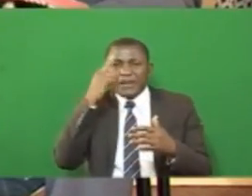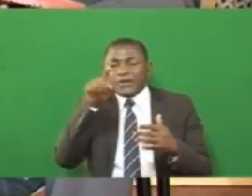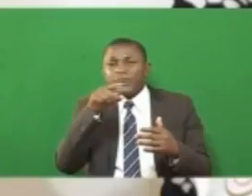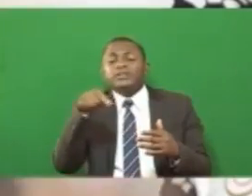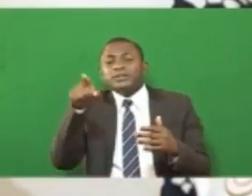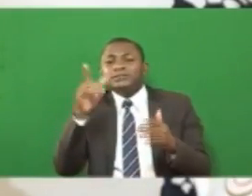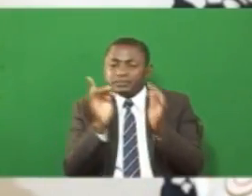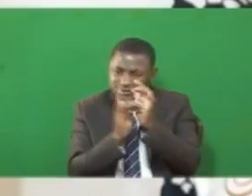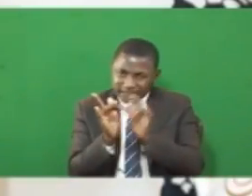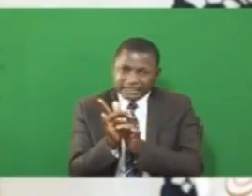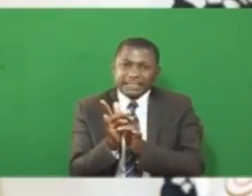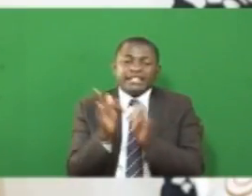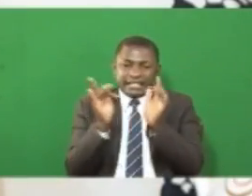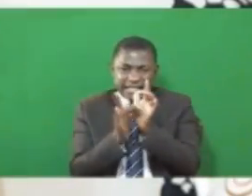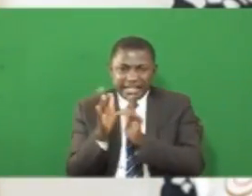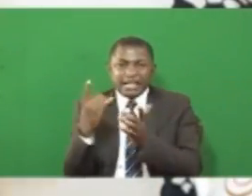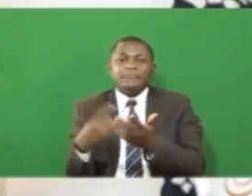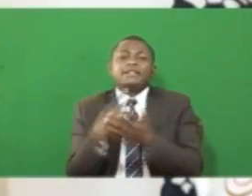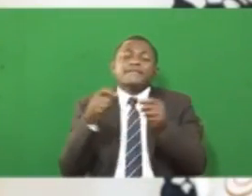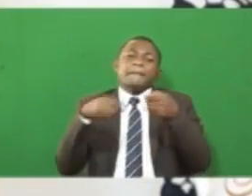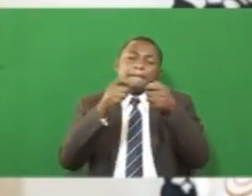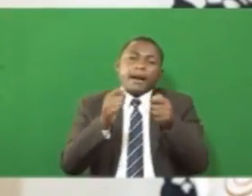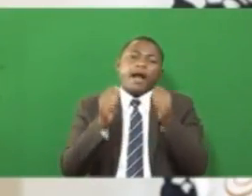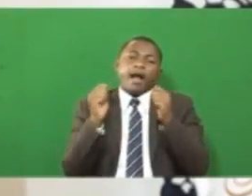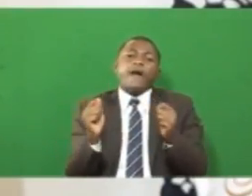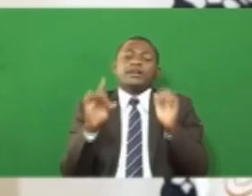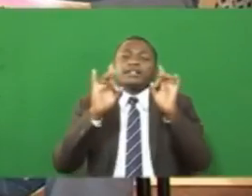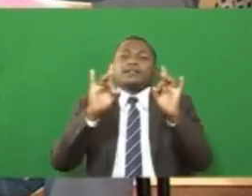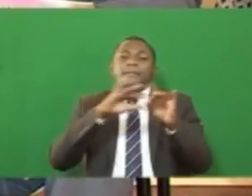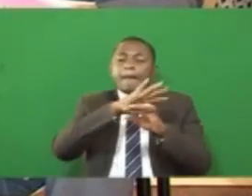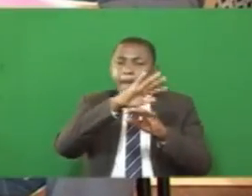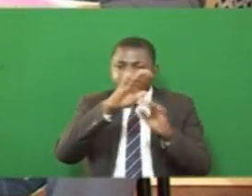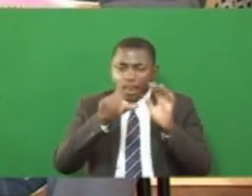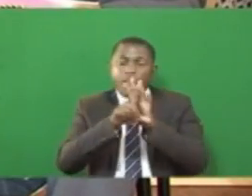zvitema zvakatadza kudhara okupa simba rekuchengeta mitemo. Rekatinzwe vaGalatia